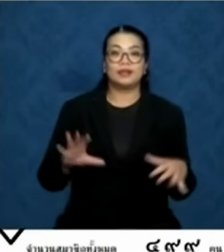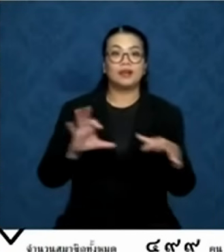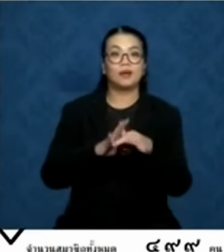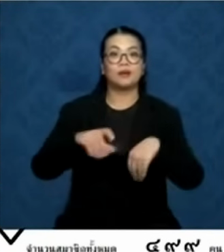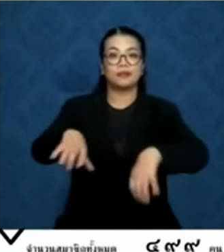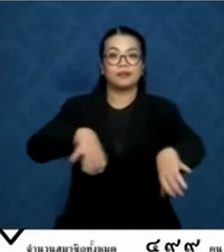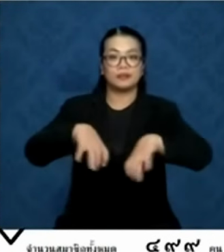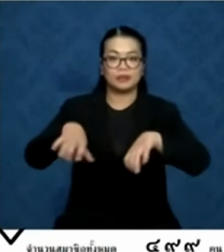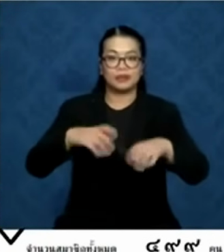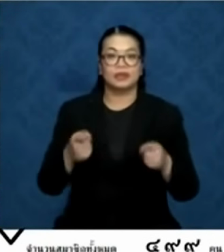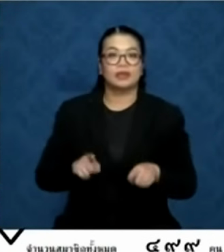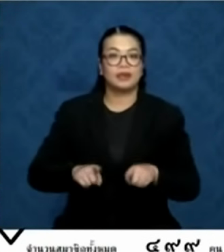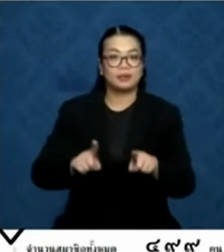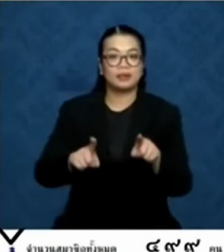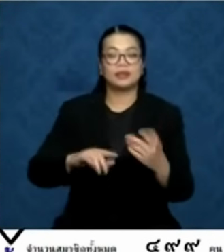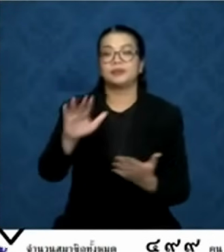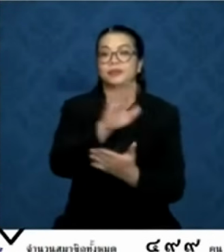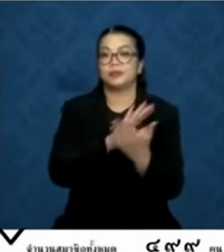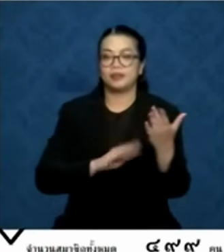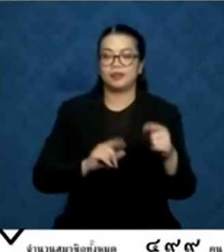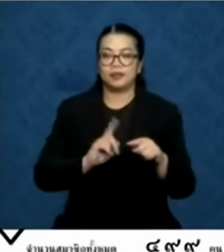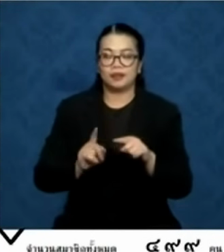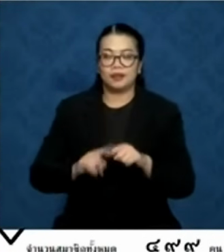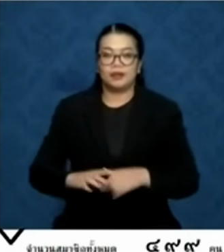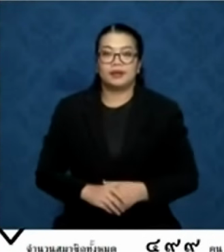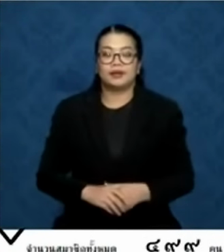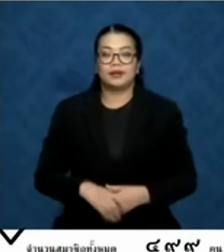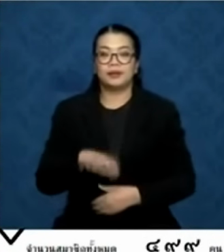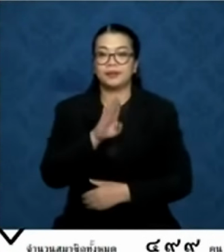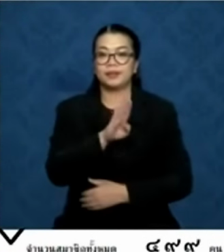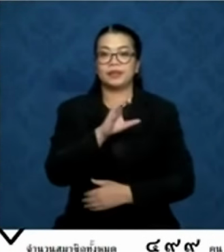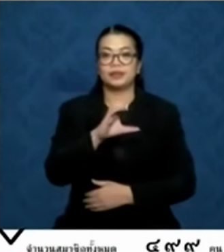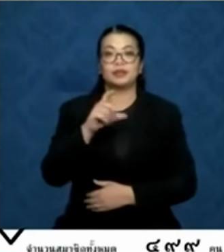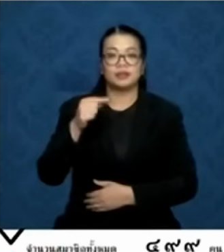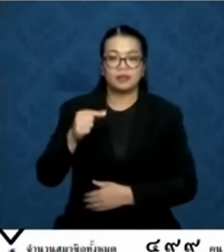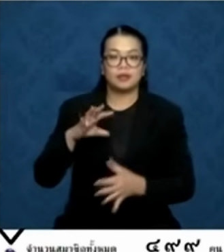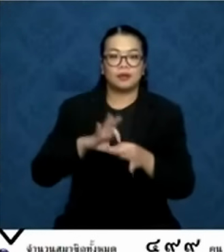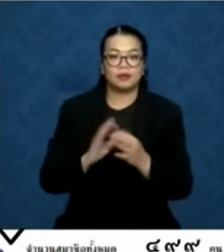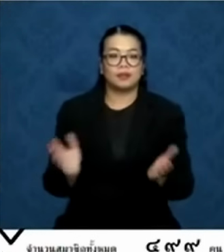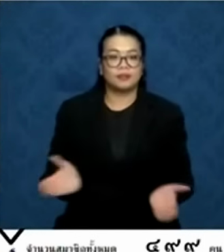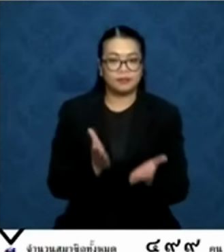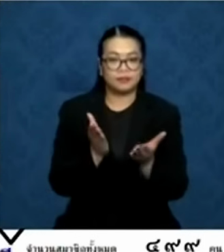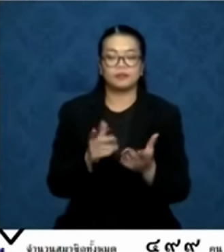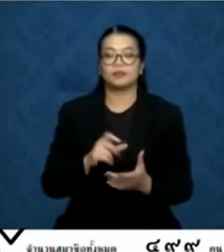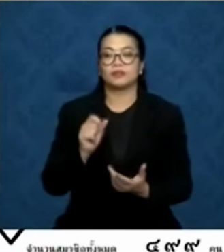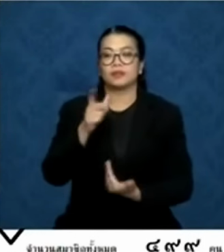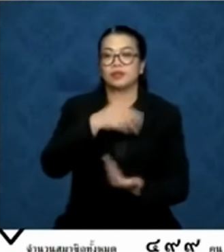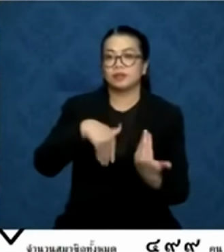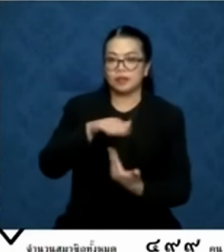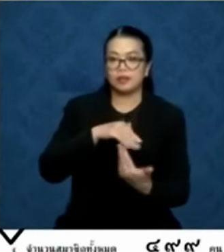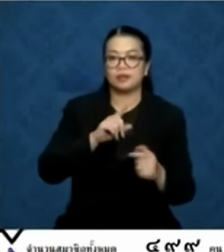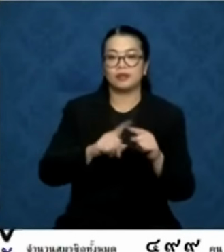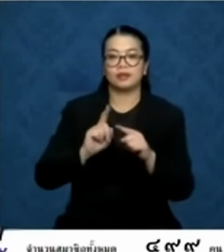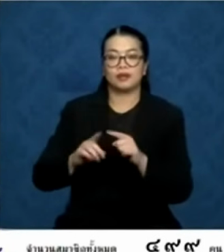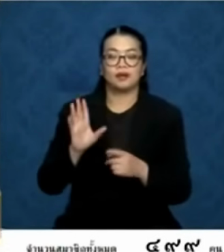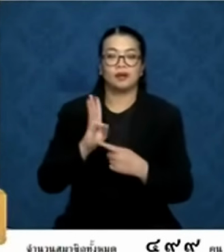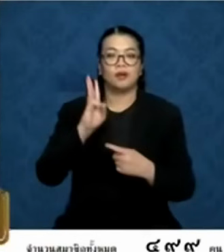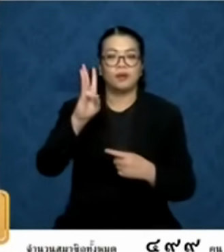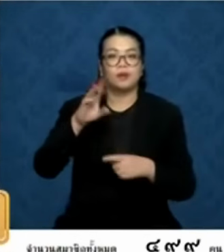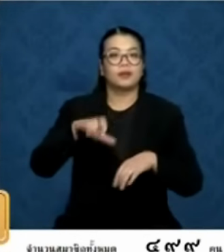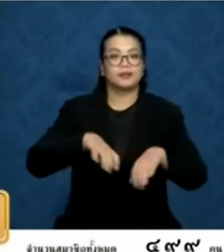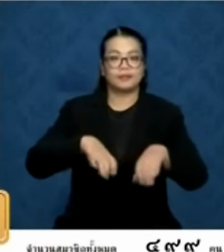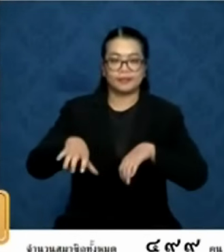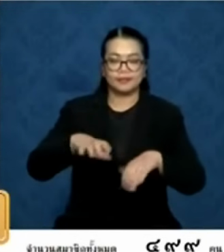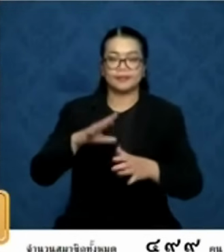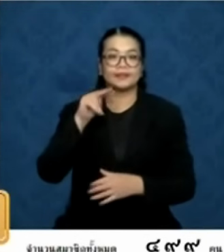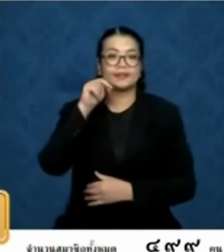ประเทศด้วยโมเดลเศรษฐกิจ BCG เพื่อสร้างคุณภาพชีวิตและเศรษฐกิจในพื้นที่ข้อ 6การบริหารทรัพย